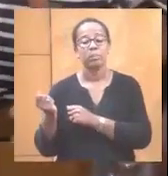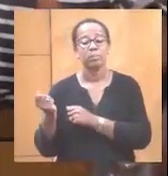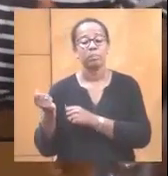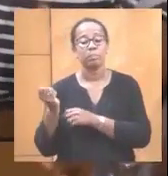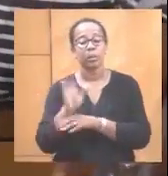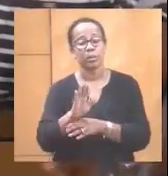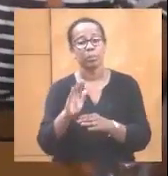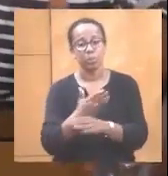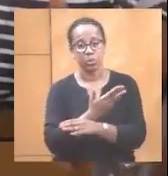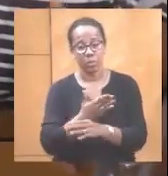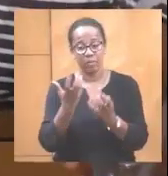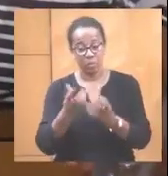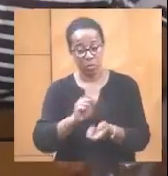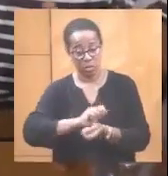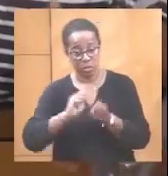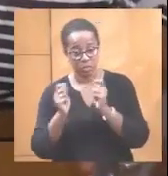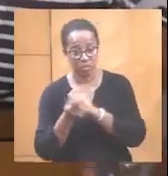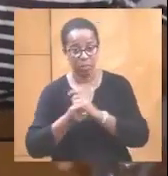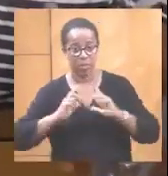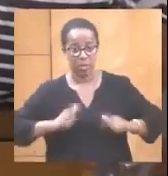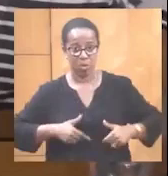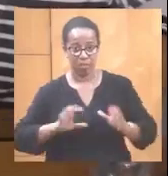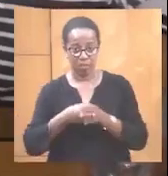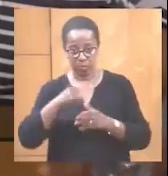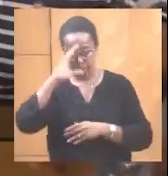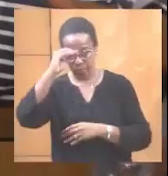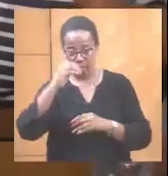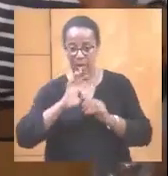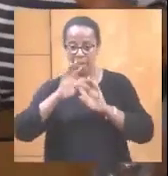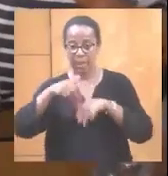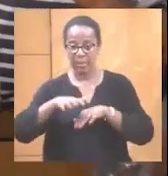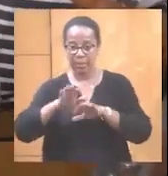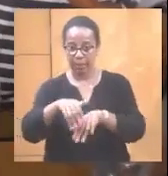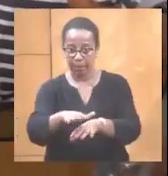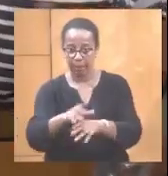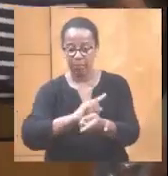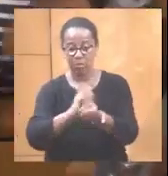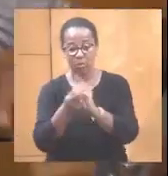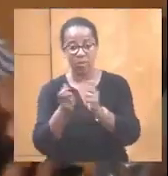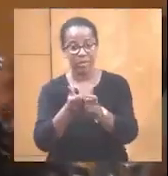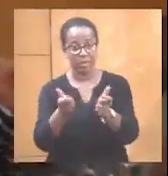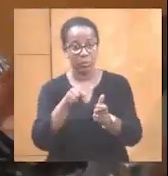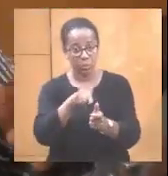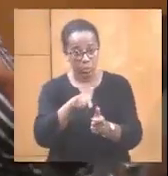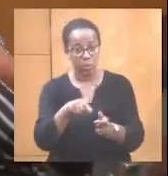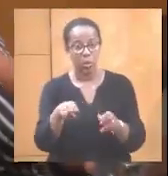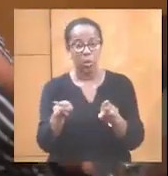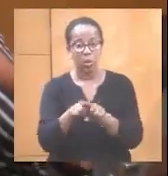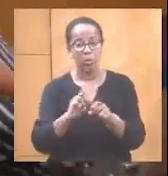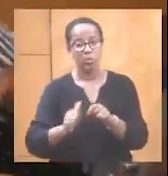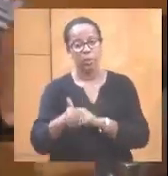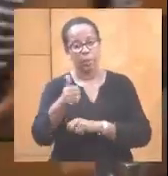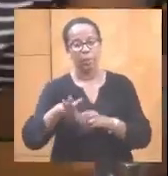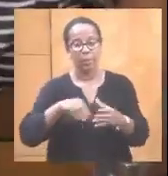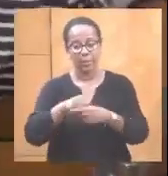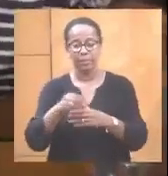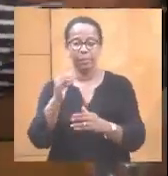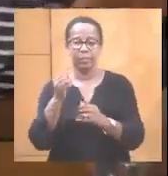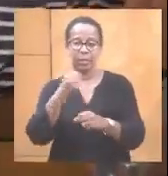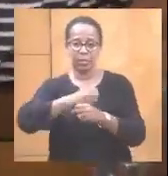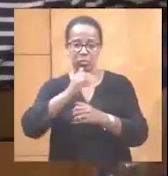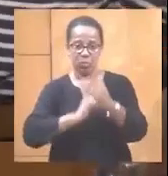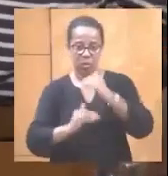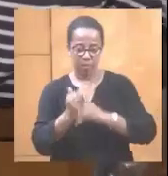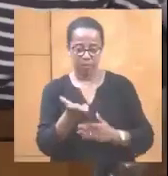transformer l'école de formation professionnelle et maritime également en institut, donc ils vont participer à l'élaboration du programme.